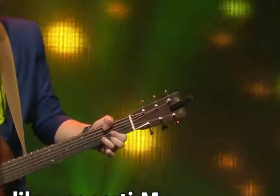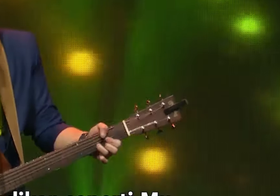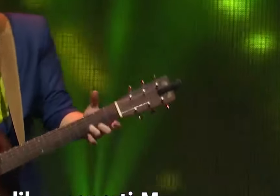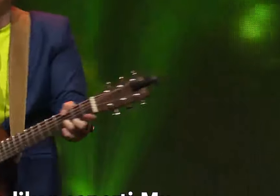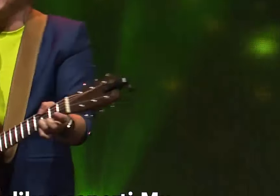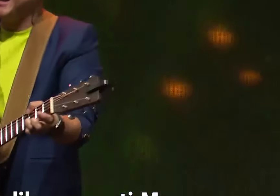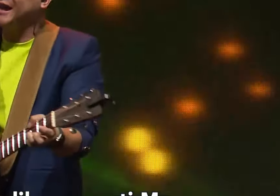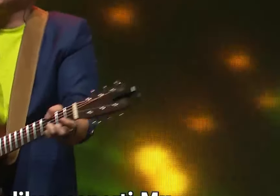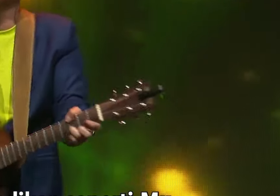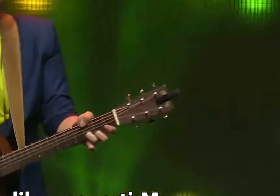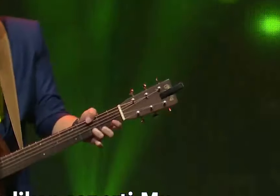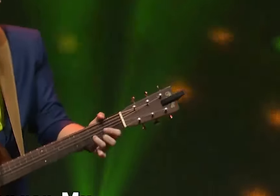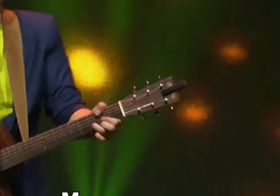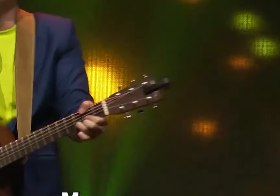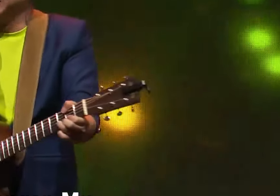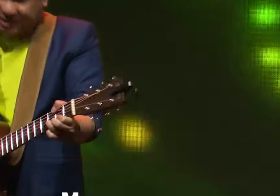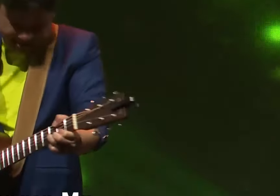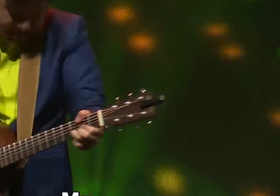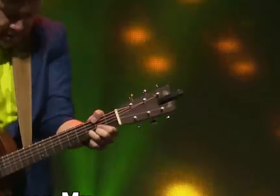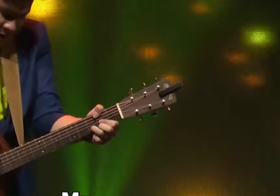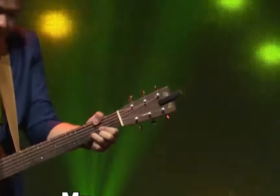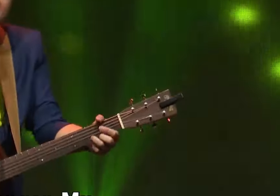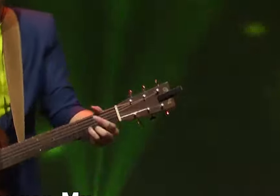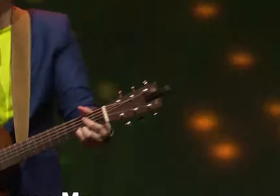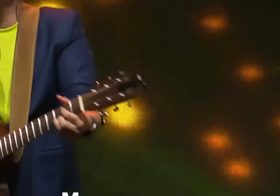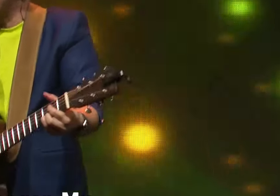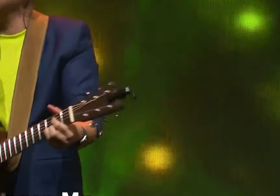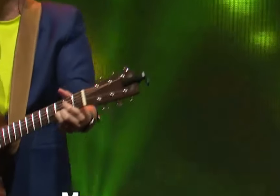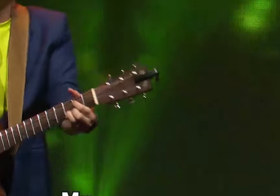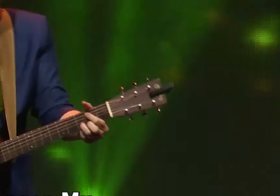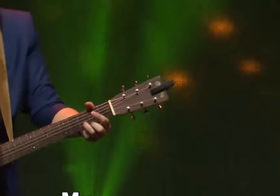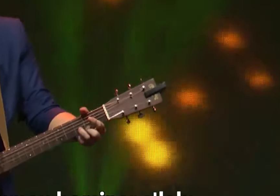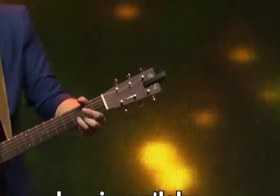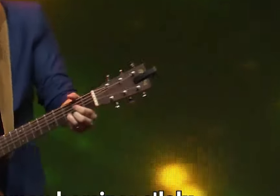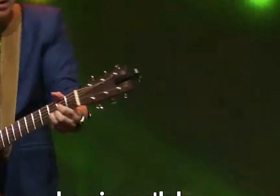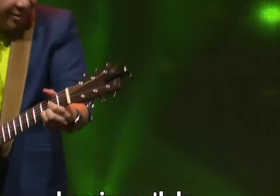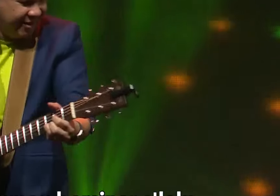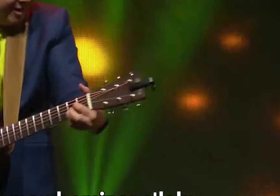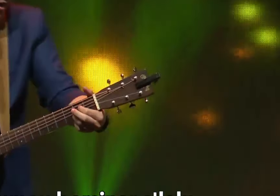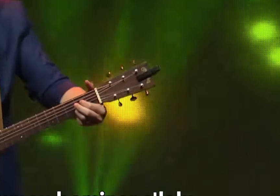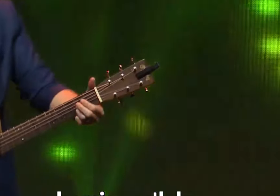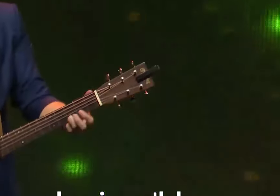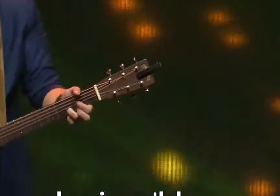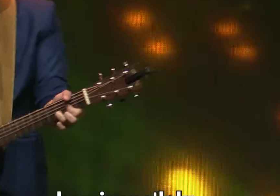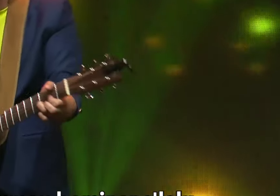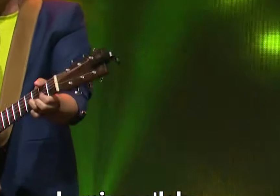jadikan sepertimu, serupa denganmu,